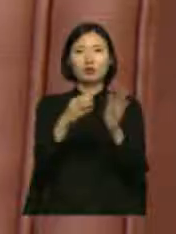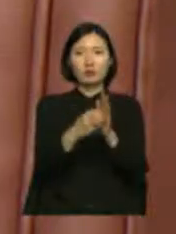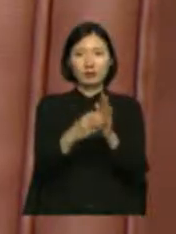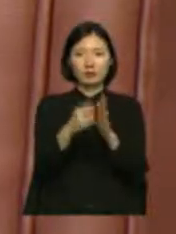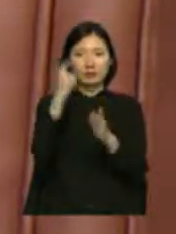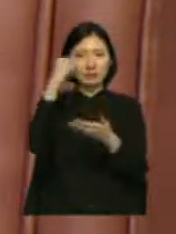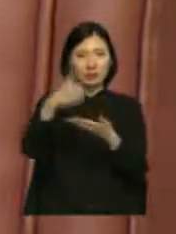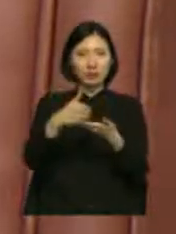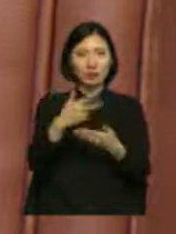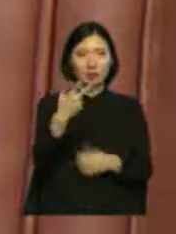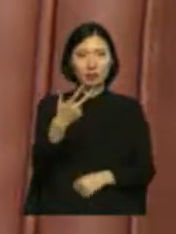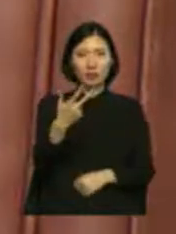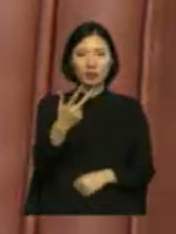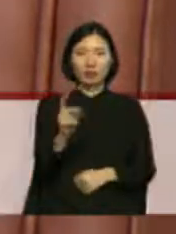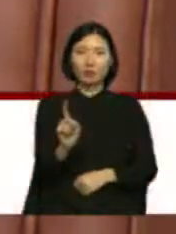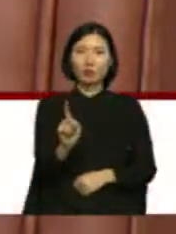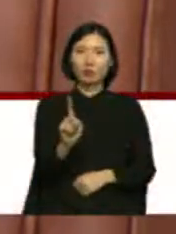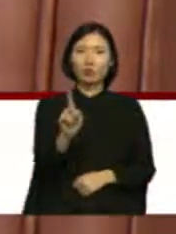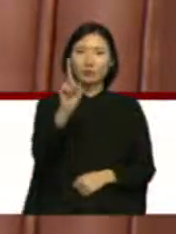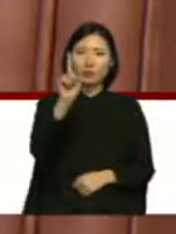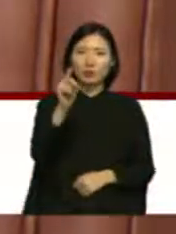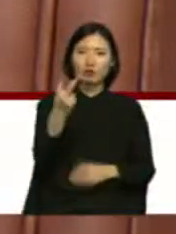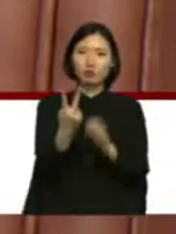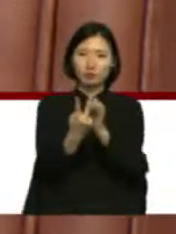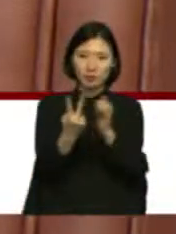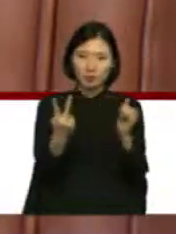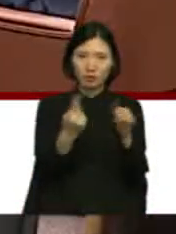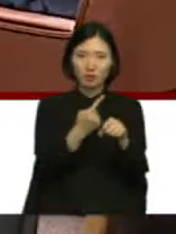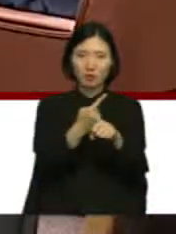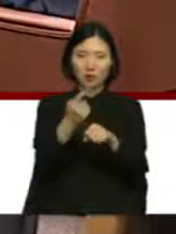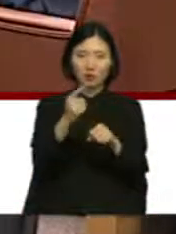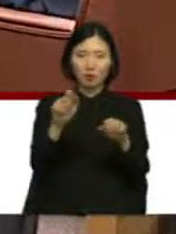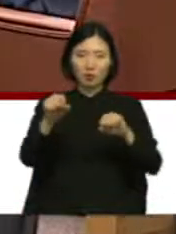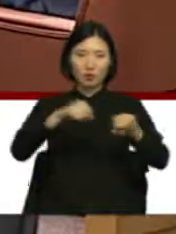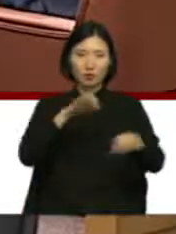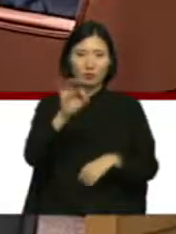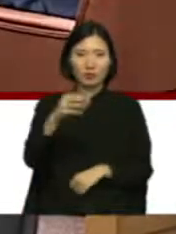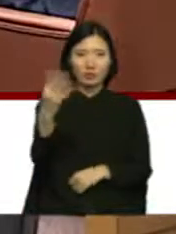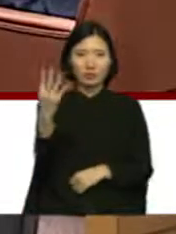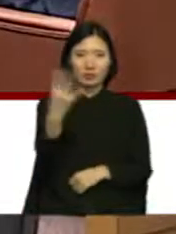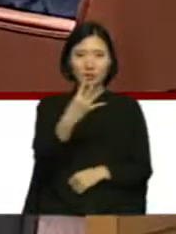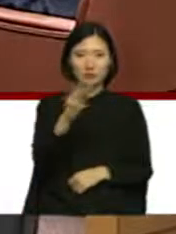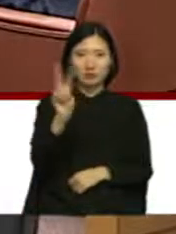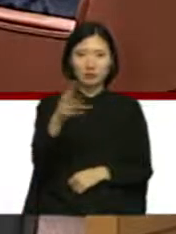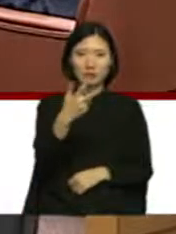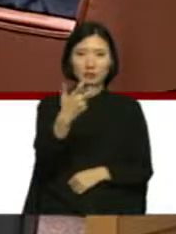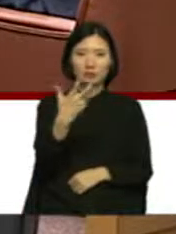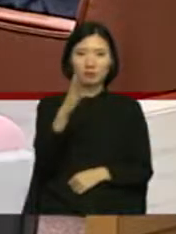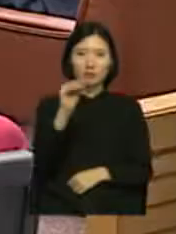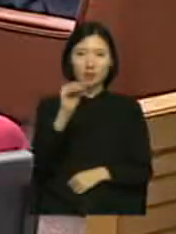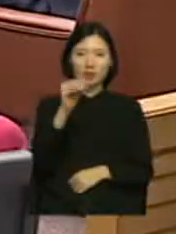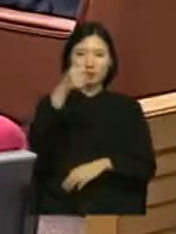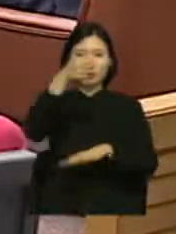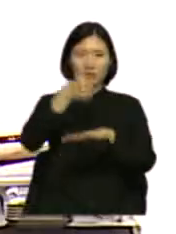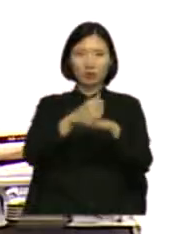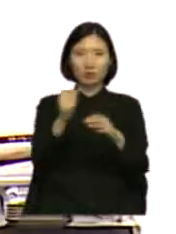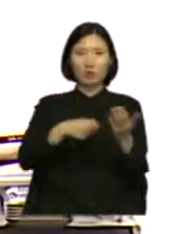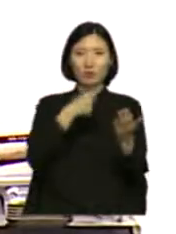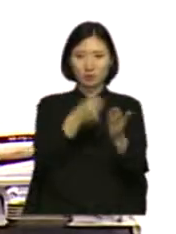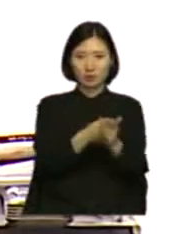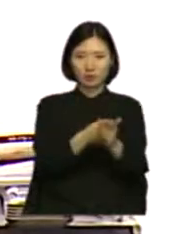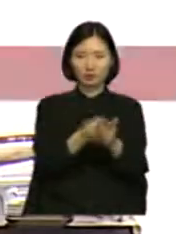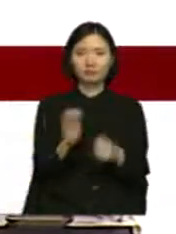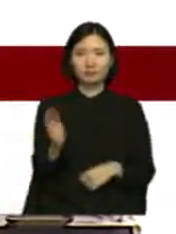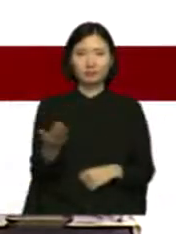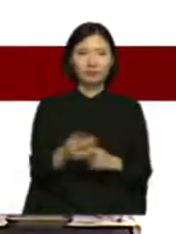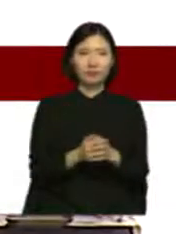의견이 7명, 높다는 의견이 2명으로 나와 내년도 의정비가 4,377만 원으로 최종 확정됐습니다.